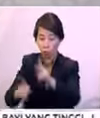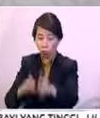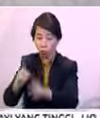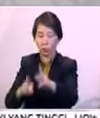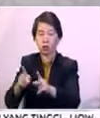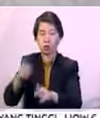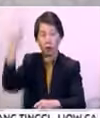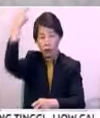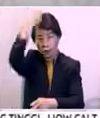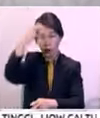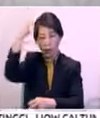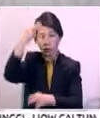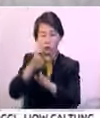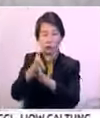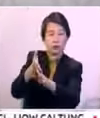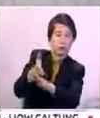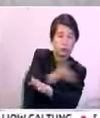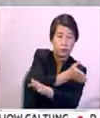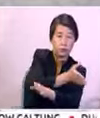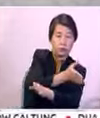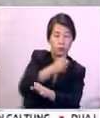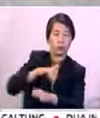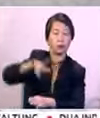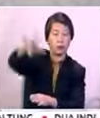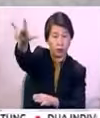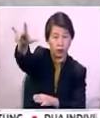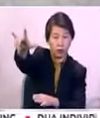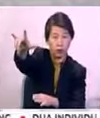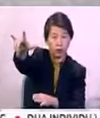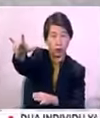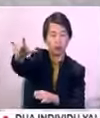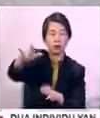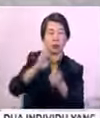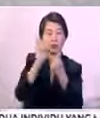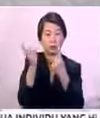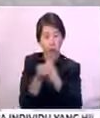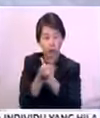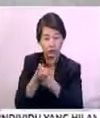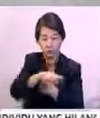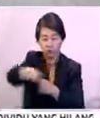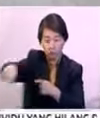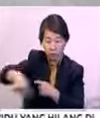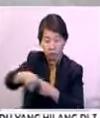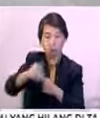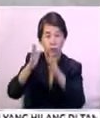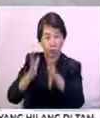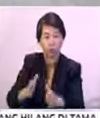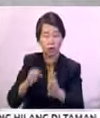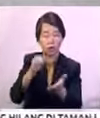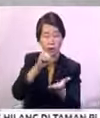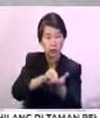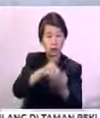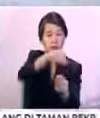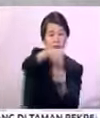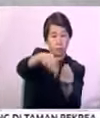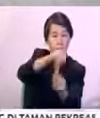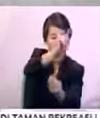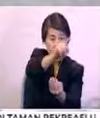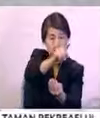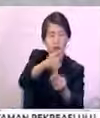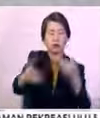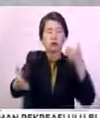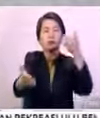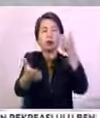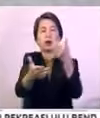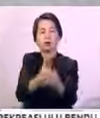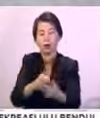haji sebelum berlepas, kebajikan mereka semasa di Tanah Suci